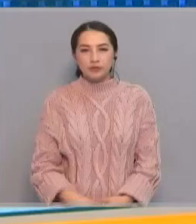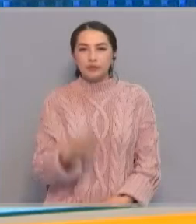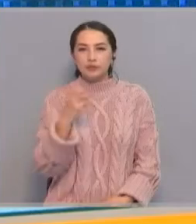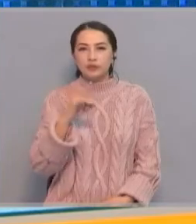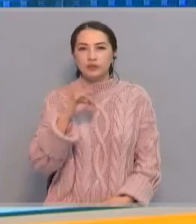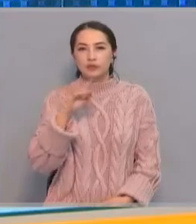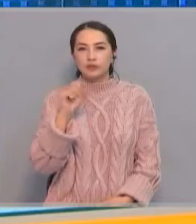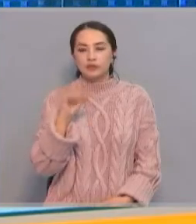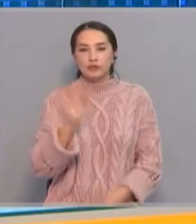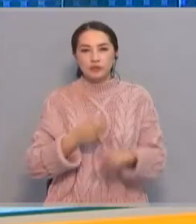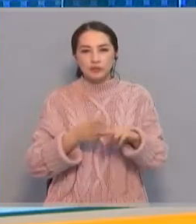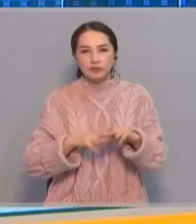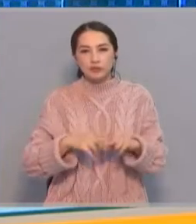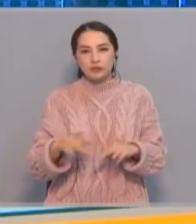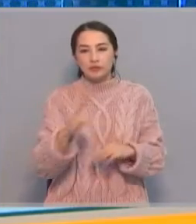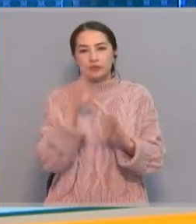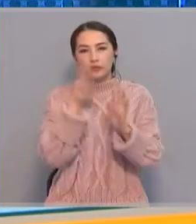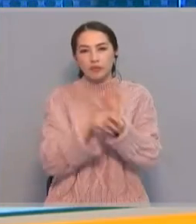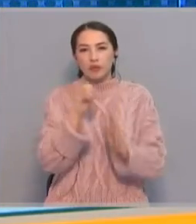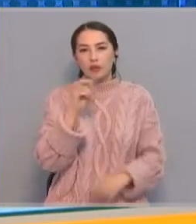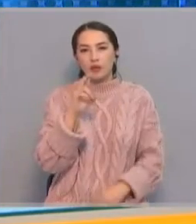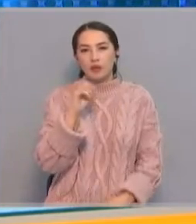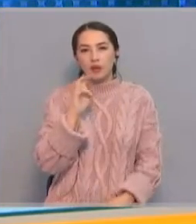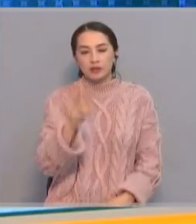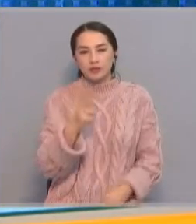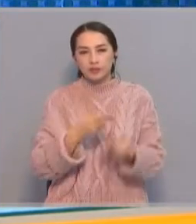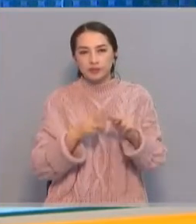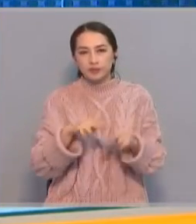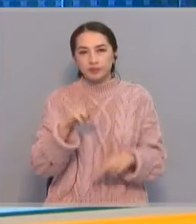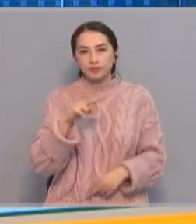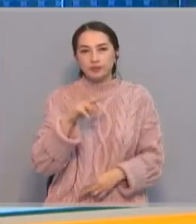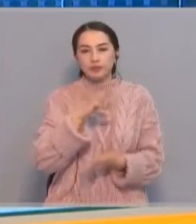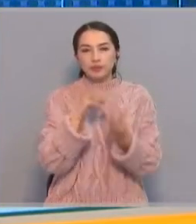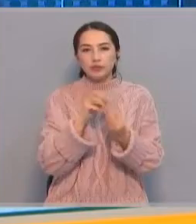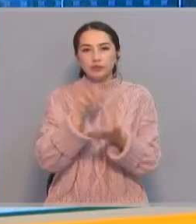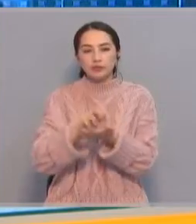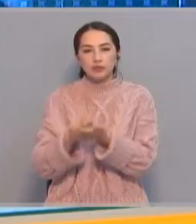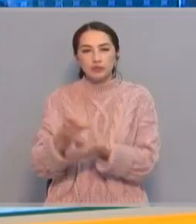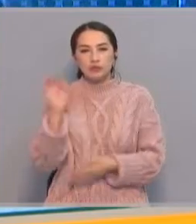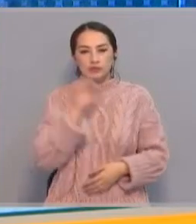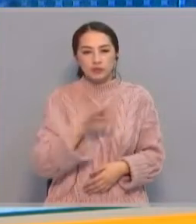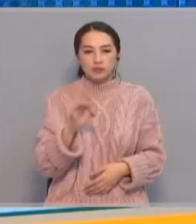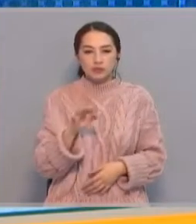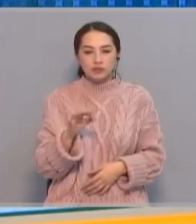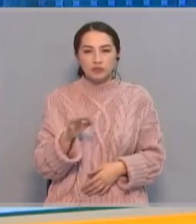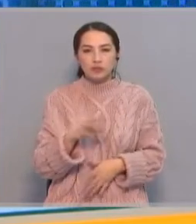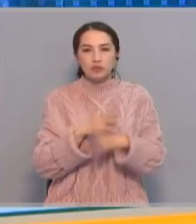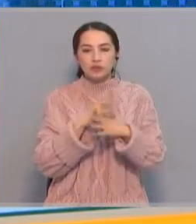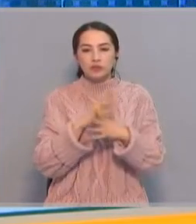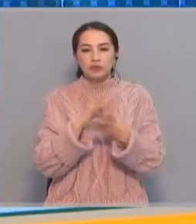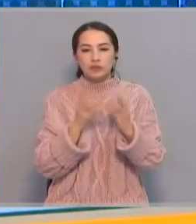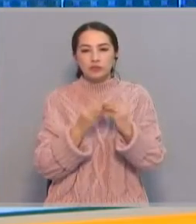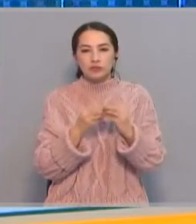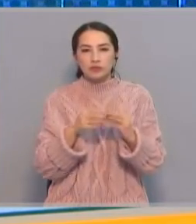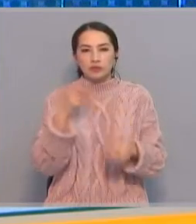В Шадринском районе реализуется программа «Еңбек» по развитию продуктивной занятости и массового предпринимательства на